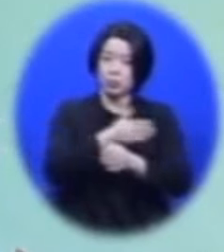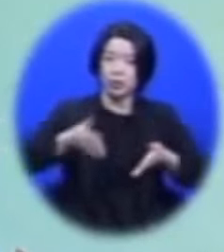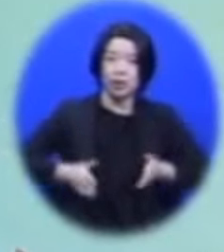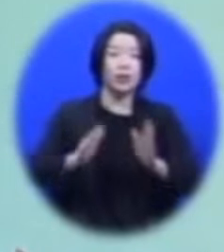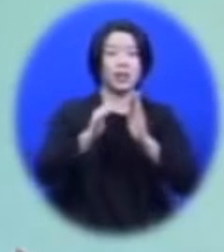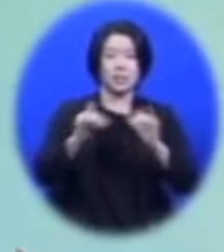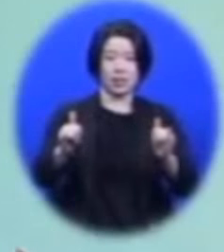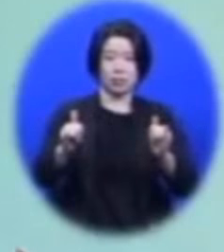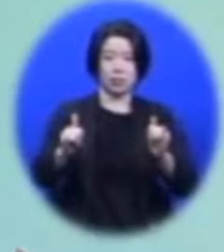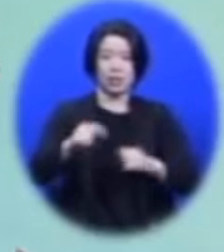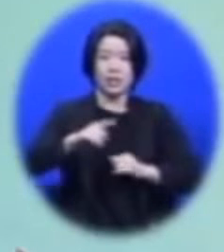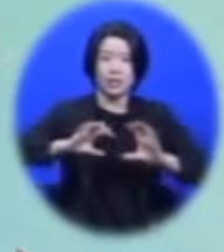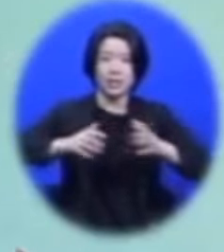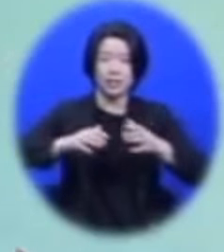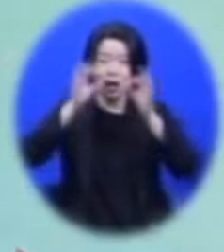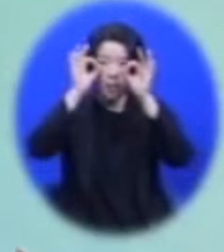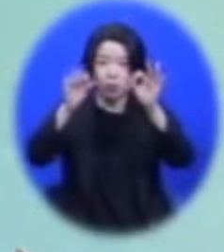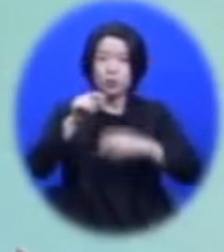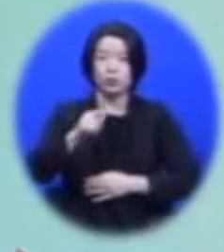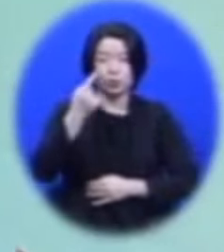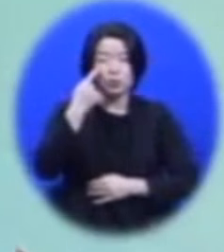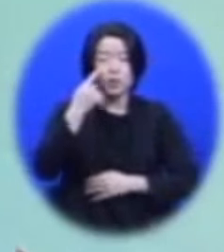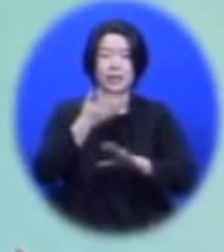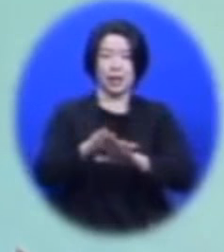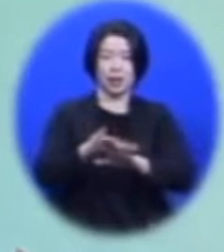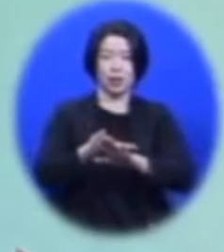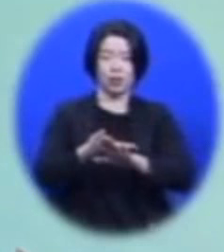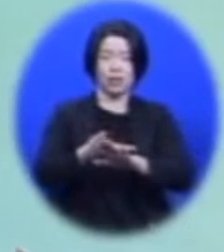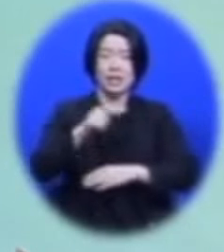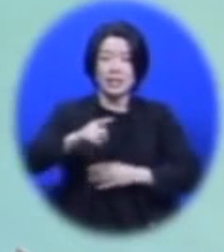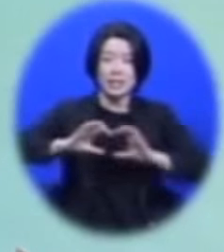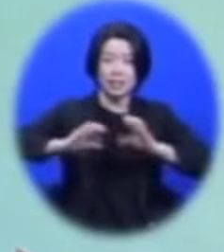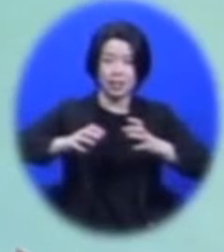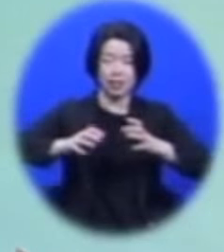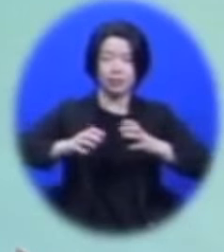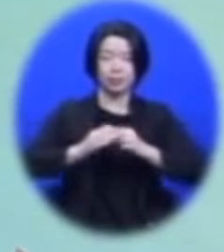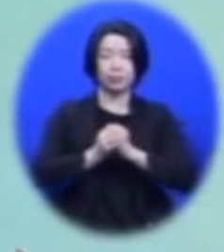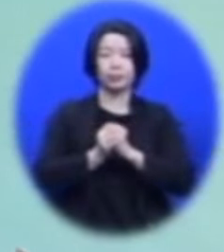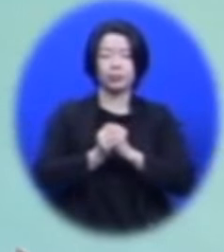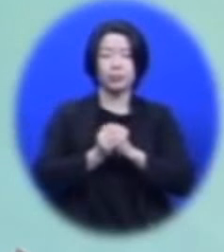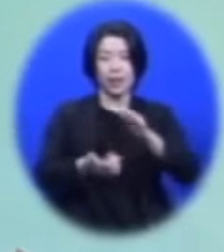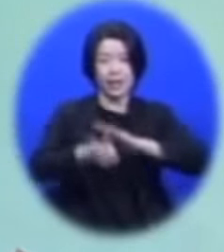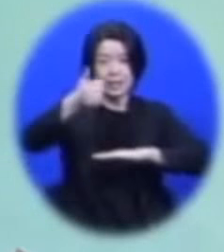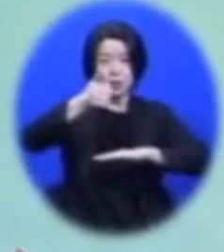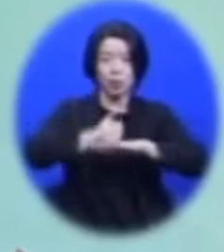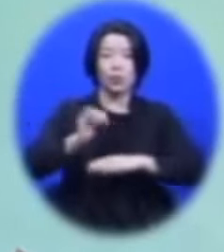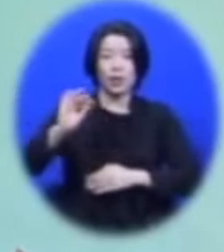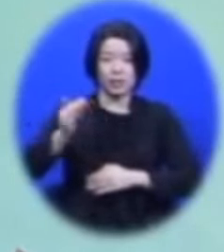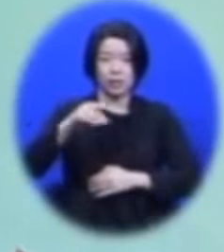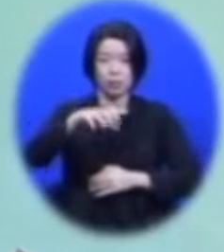사람은 세상을 보는 눈이 다릅니다. 그리고 이 세상은 성공해야 되는 곳이